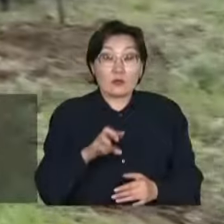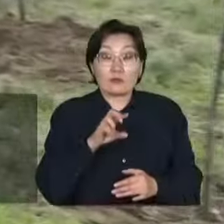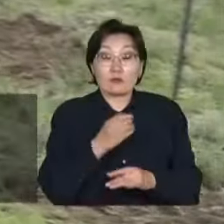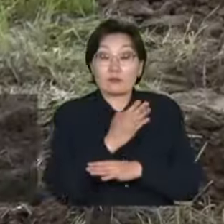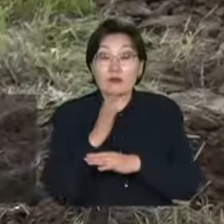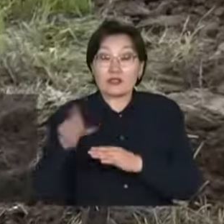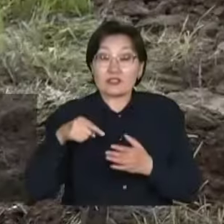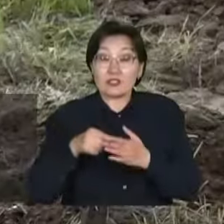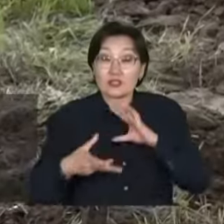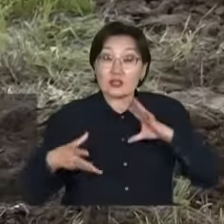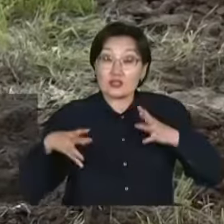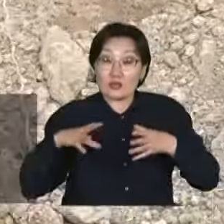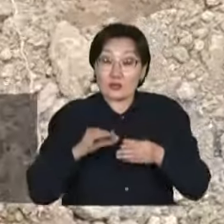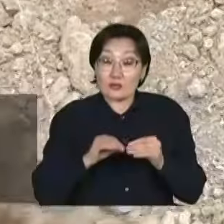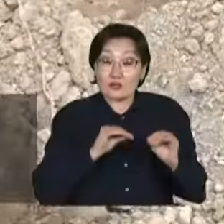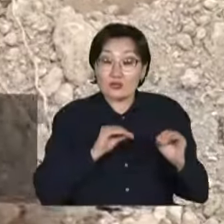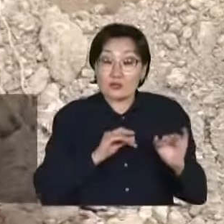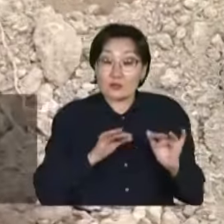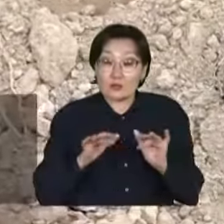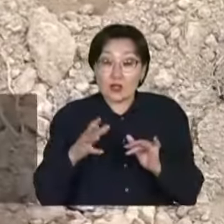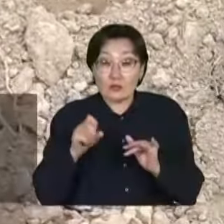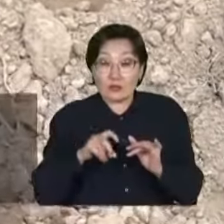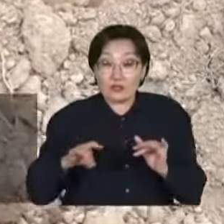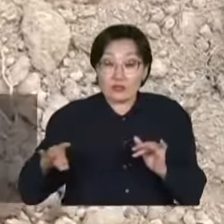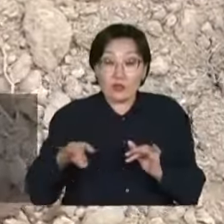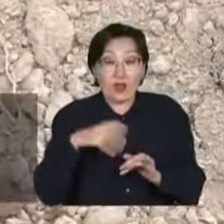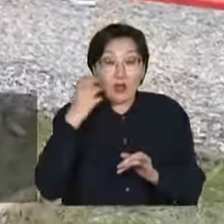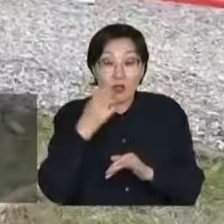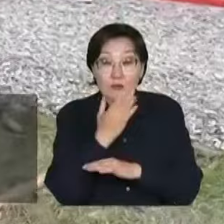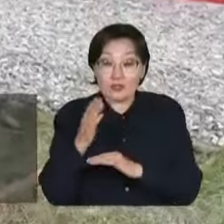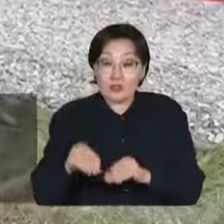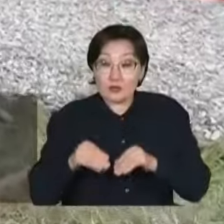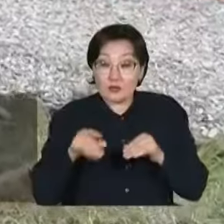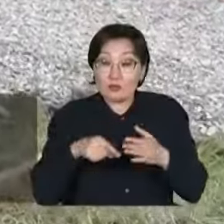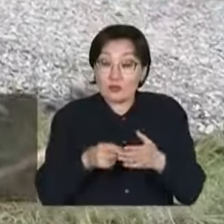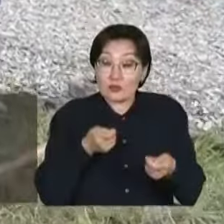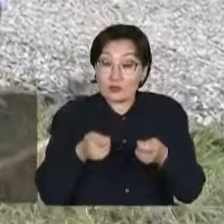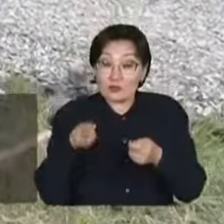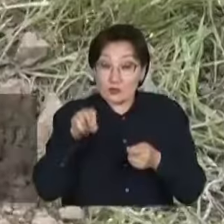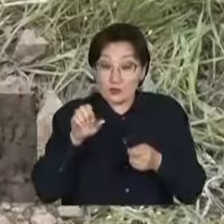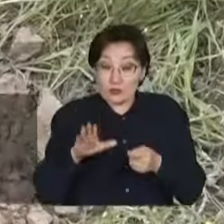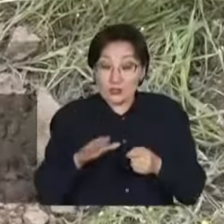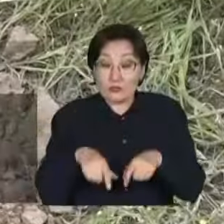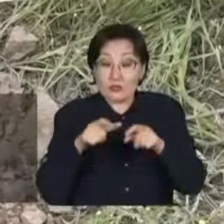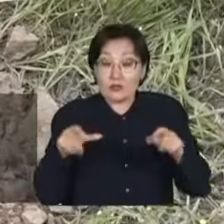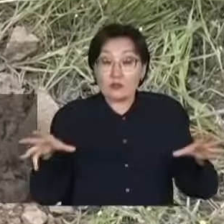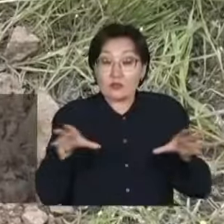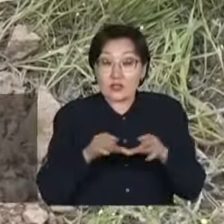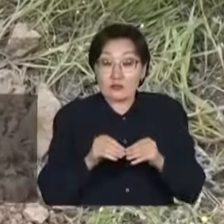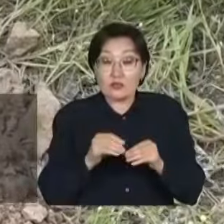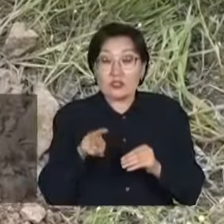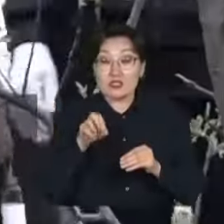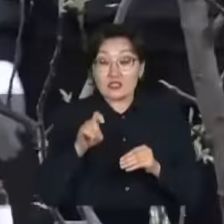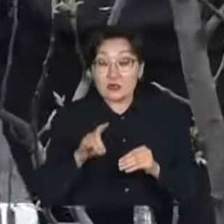жалпы қалалық акциясы аясында мегаполистің Алатау ауданында алма бағы пайда болды. Шаһар басшысы Ерболат Досаев тұрғындармен бірге Саялы